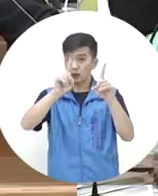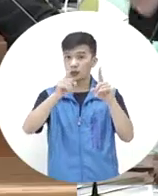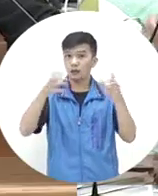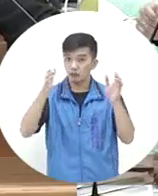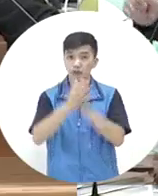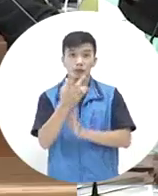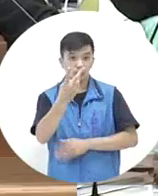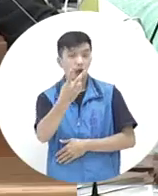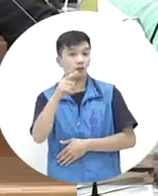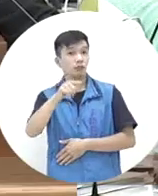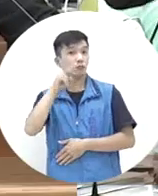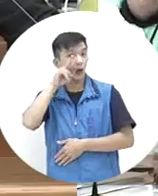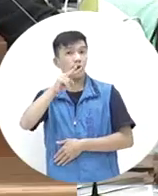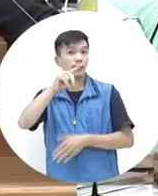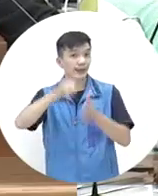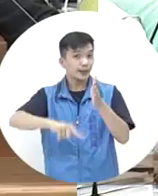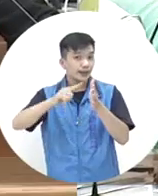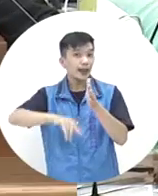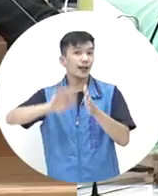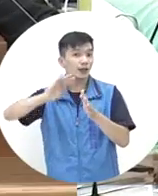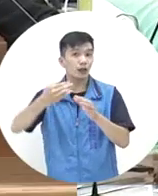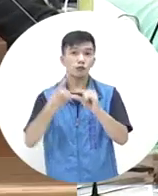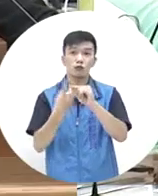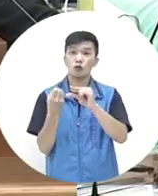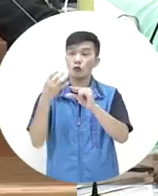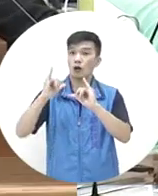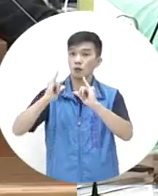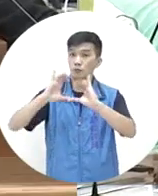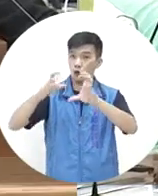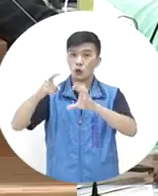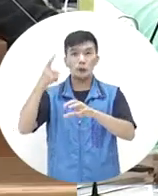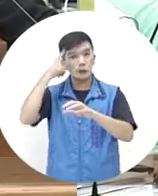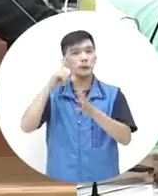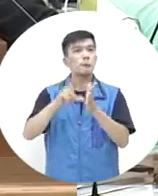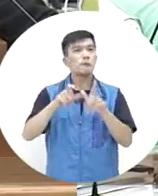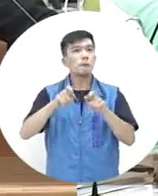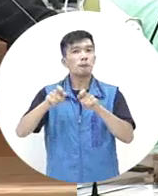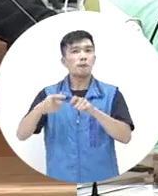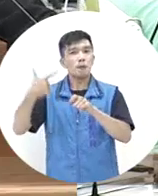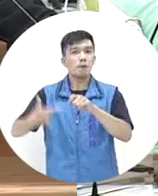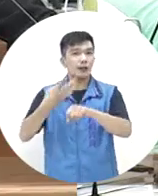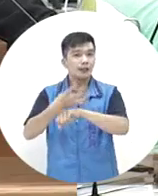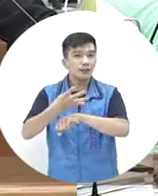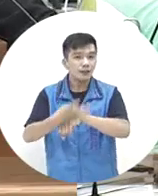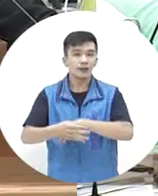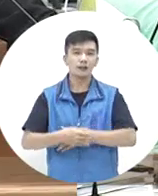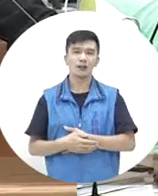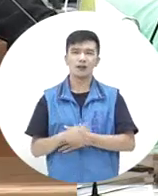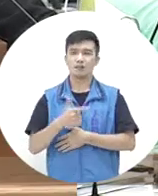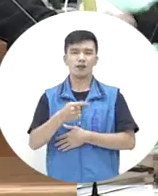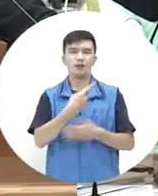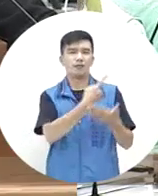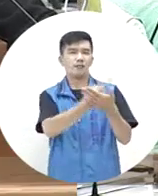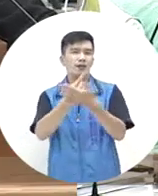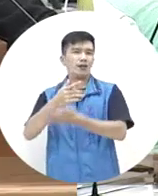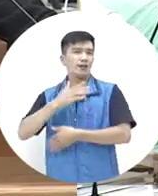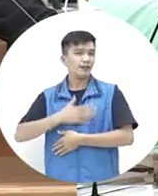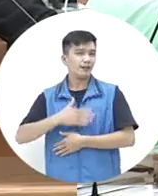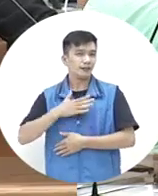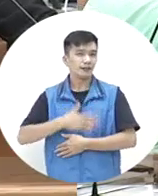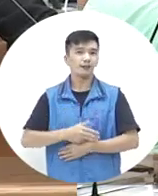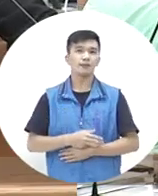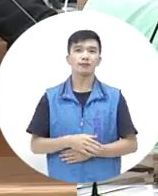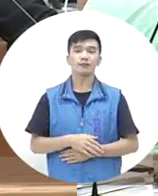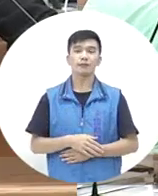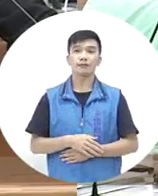共和国这几个字，你也是花了四分钟才讲出来啊。 我没有你那么聪明。 没有， 我要跟你学一学。 这个是常识， 哈。没有没有，我要跟你学一学。